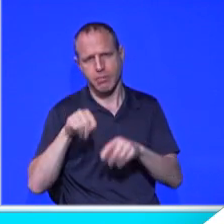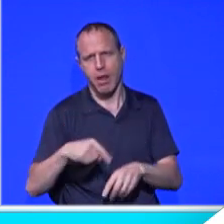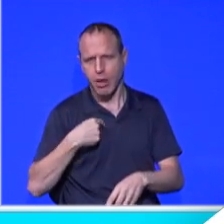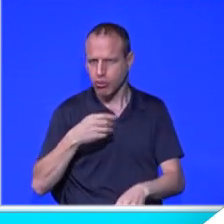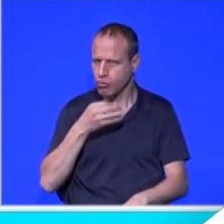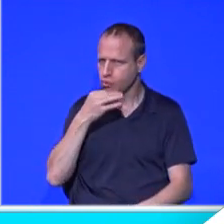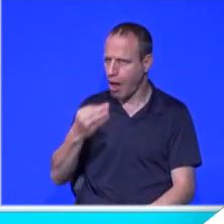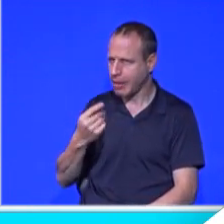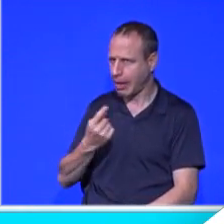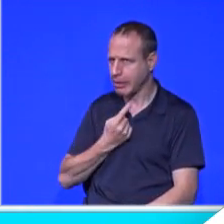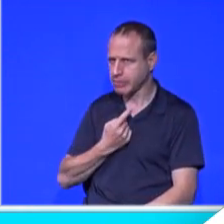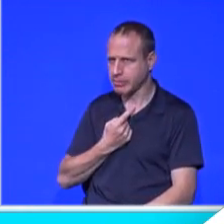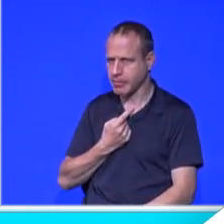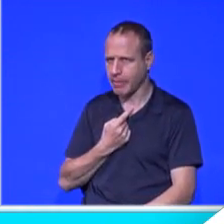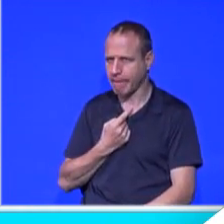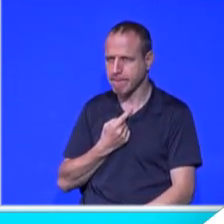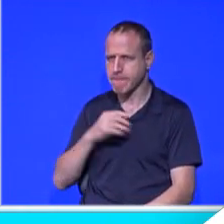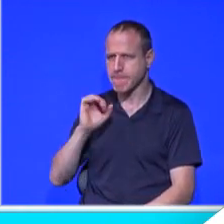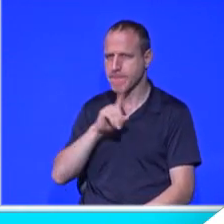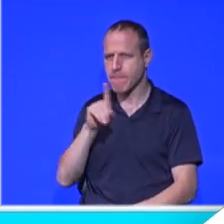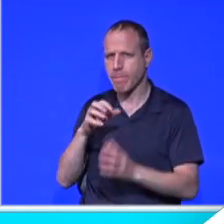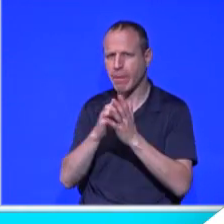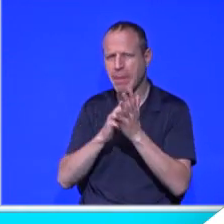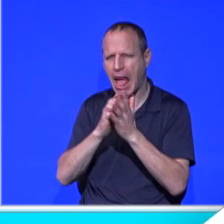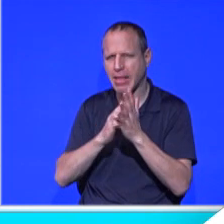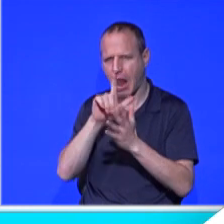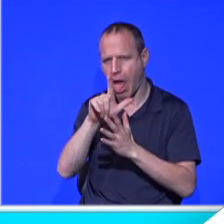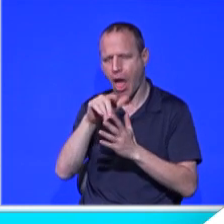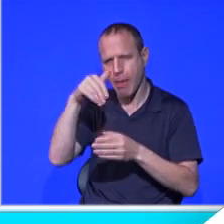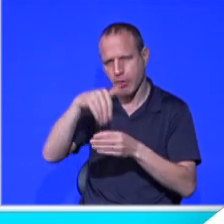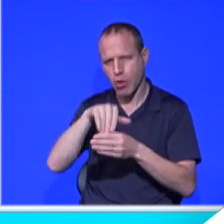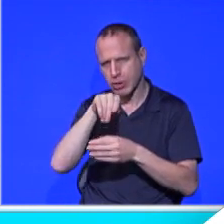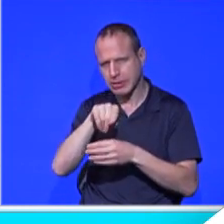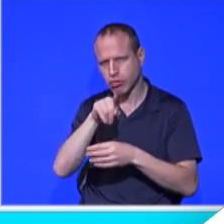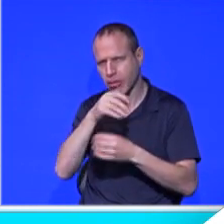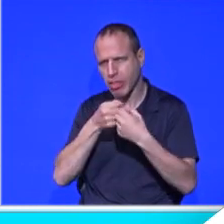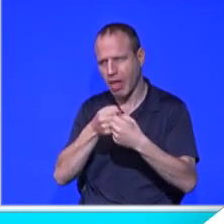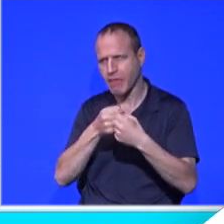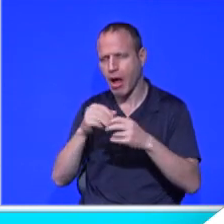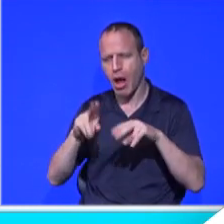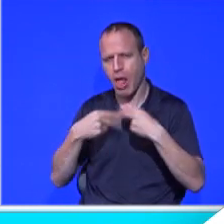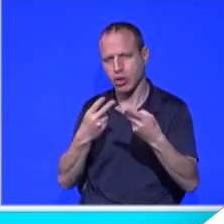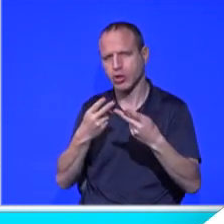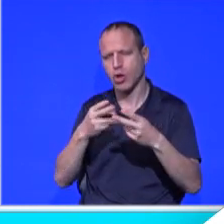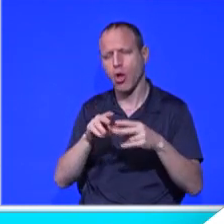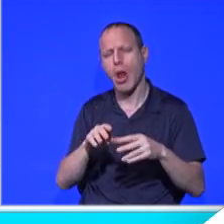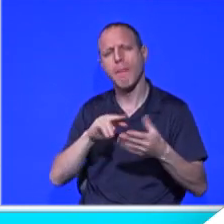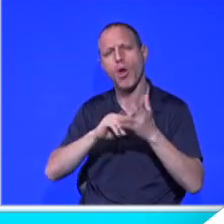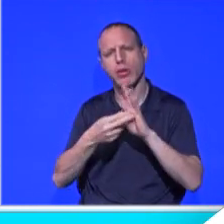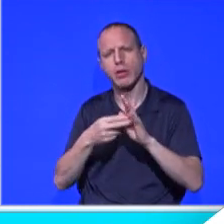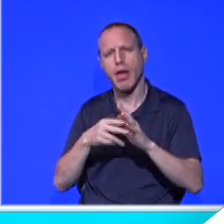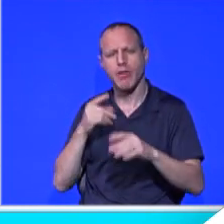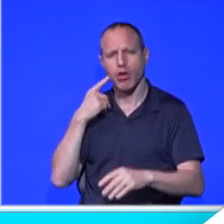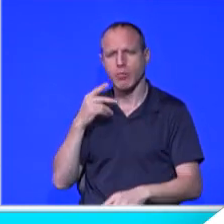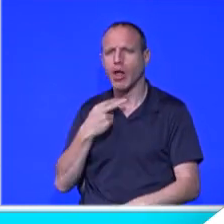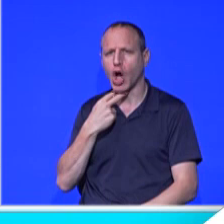עצמי, האם לא מגרד לך בתוך כל זה שאתה נאבק, לחזור לשורות הפוליטיקה ולהשמיע את